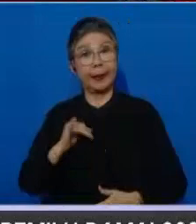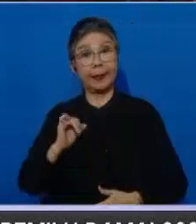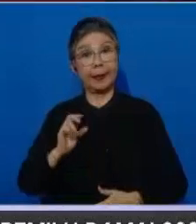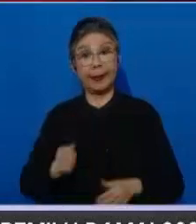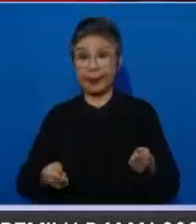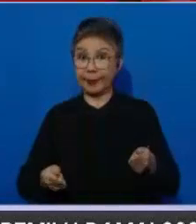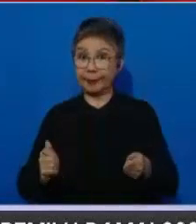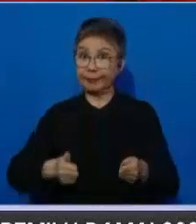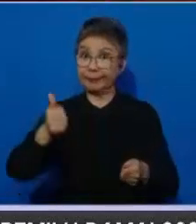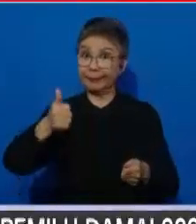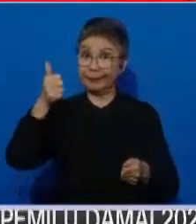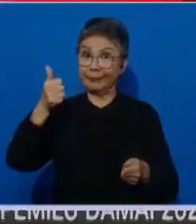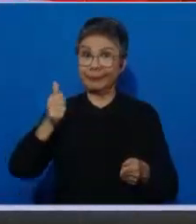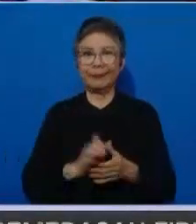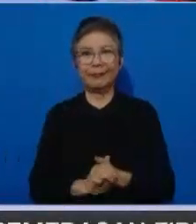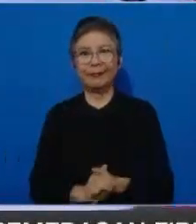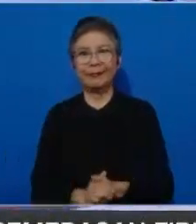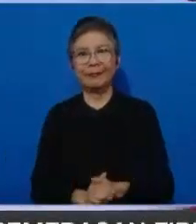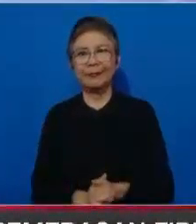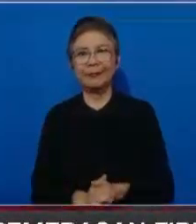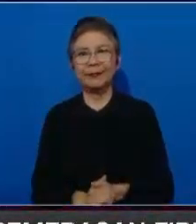redaksi Mendalam Terpercaya.